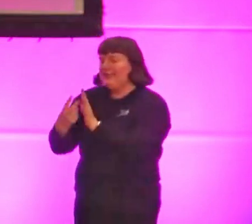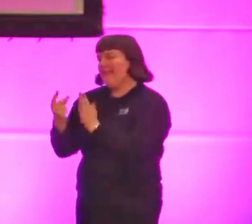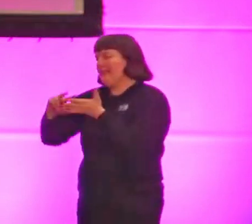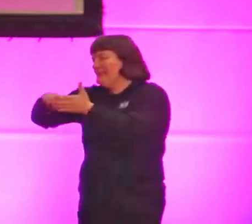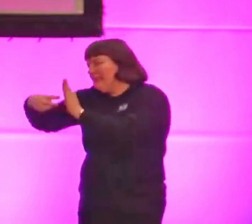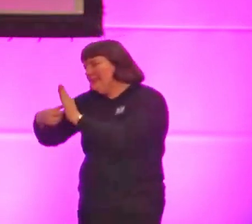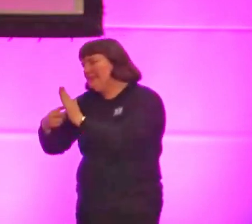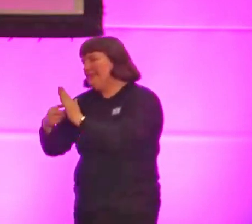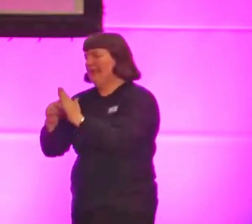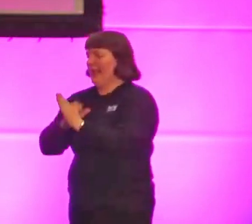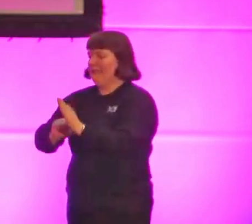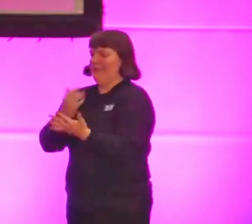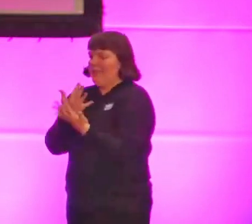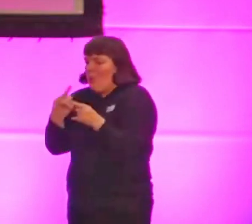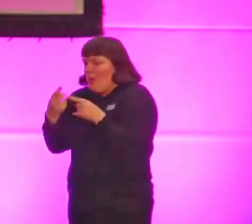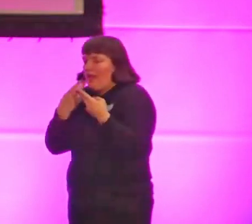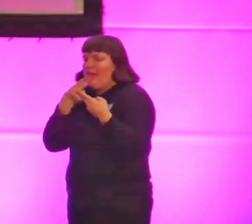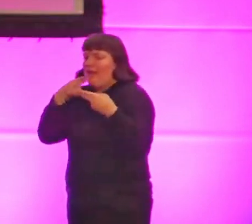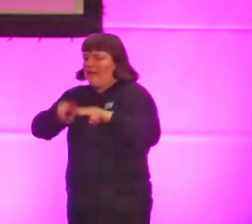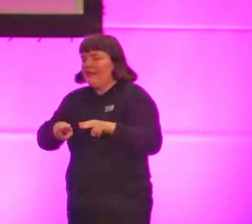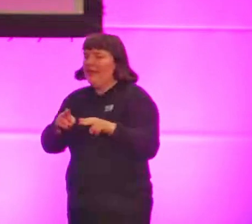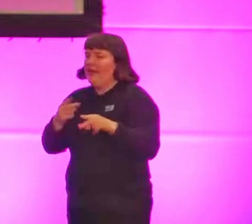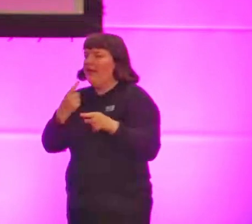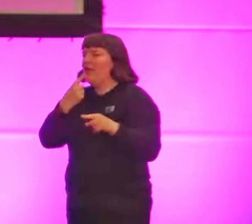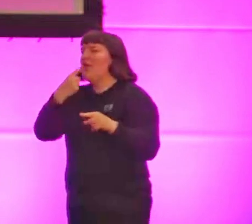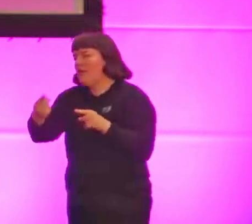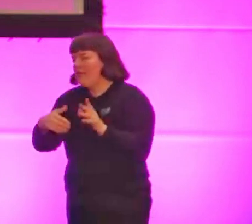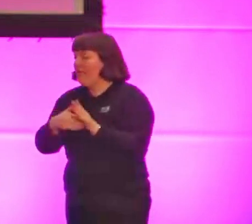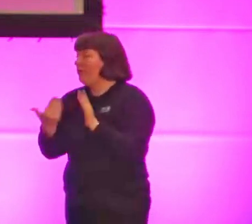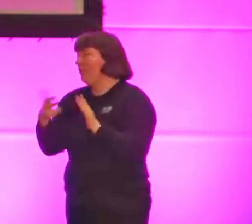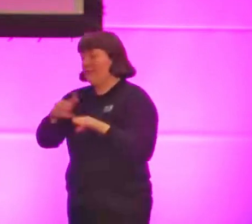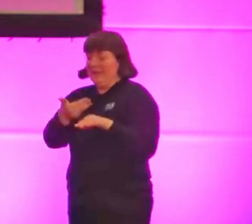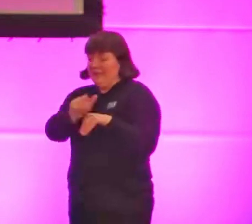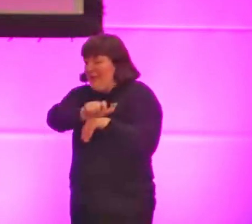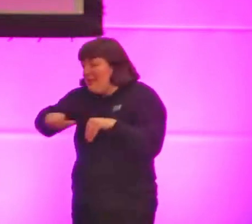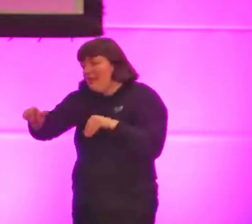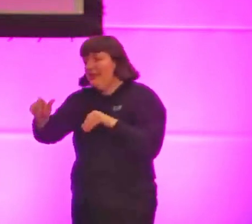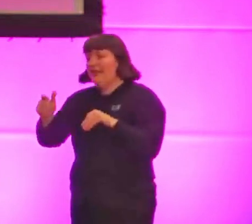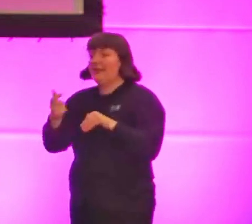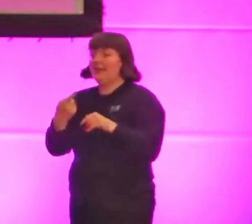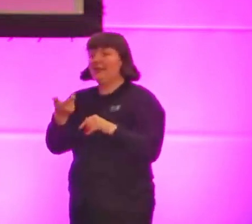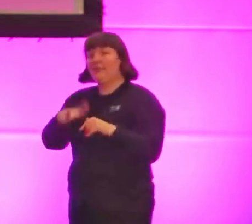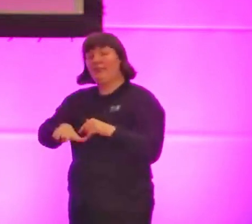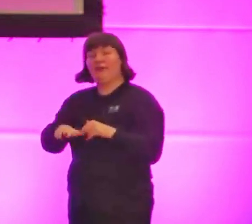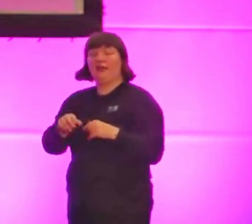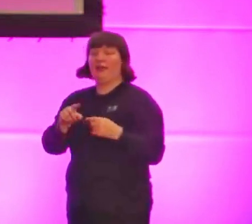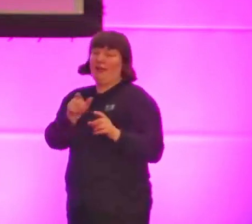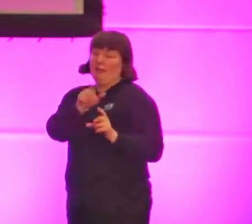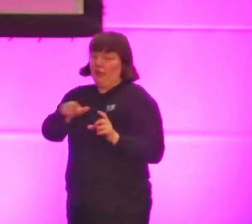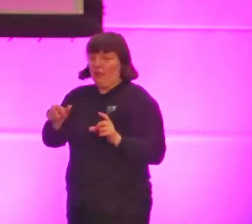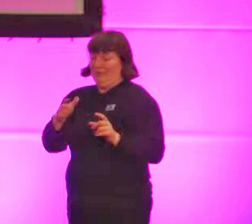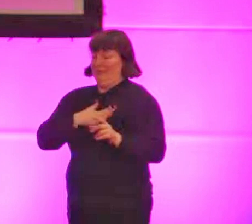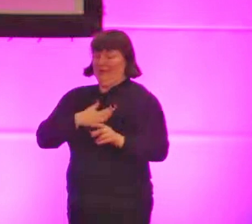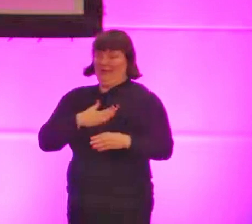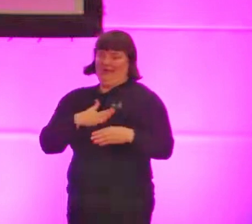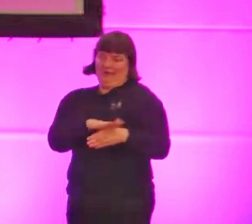sig av väldigt mycket olika rättsliga utlåtanden från experter på olika sätt, bland annat personer i min bransch,